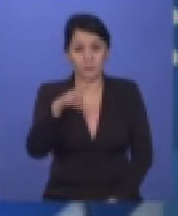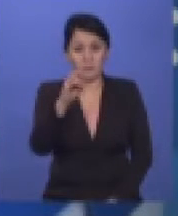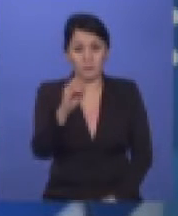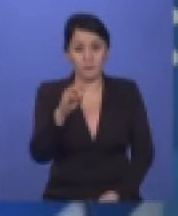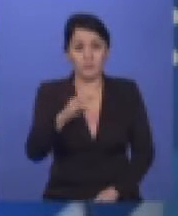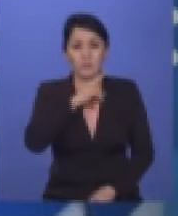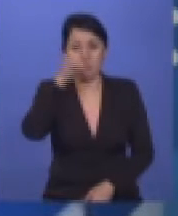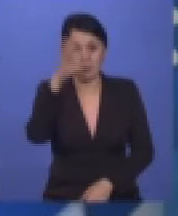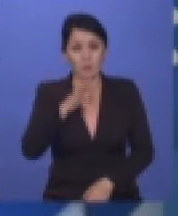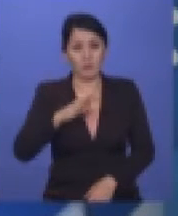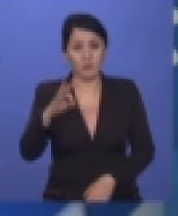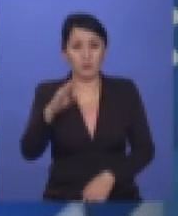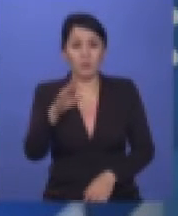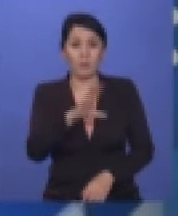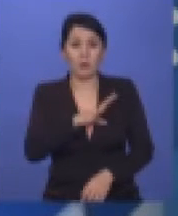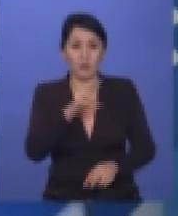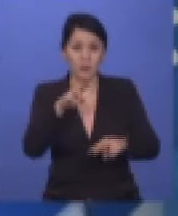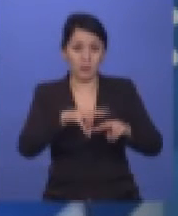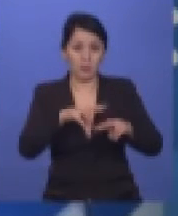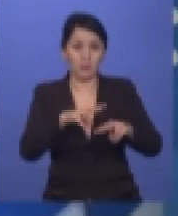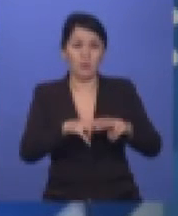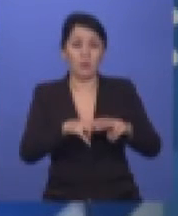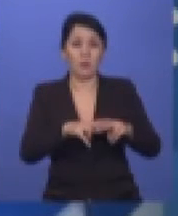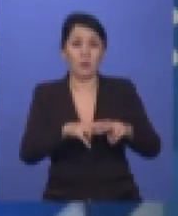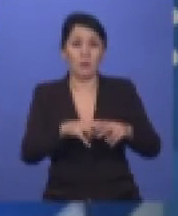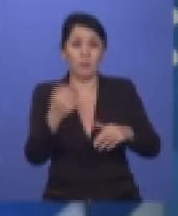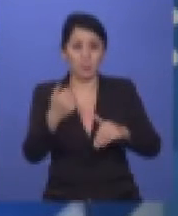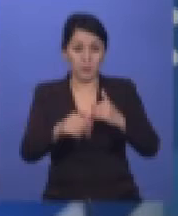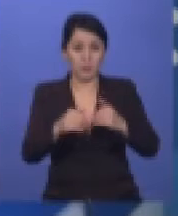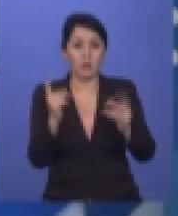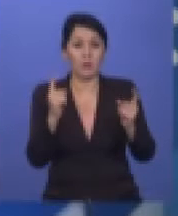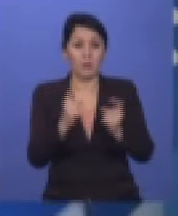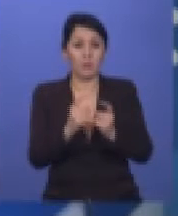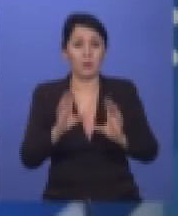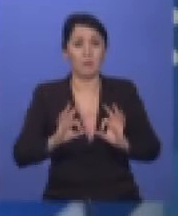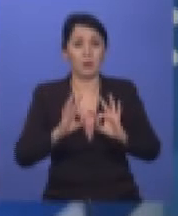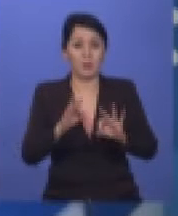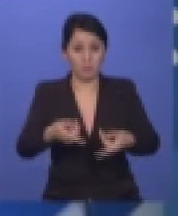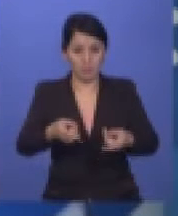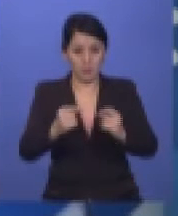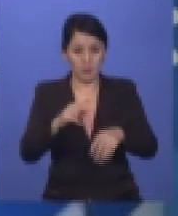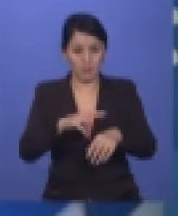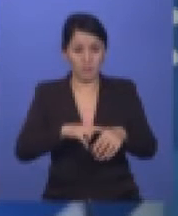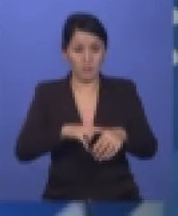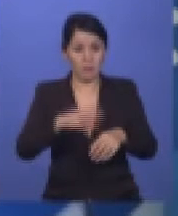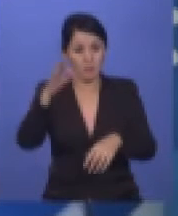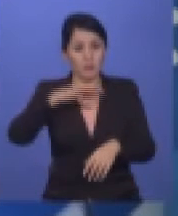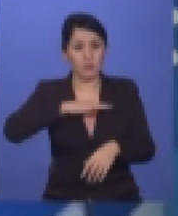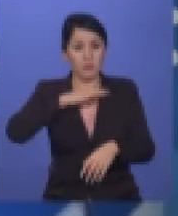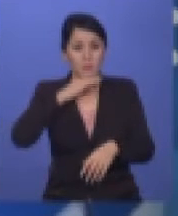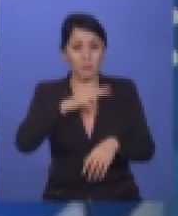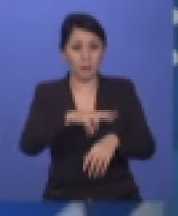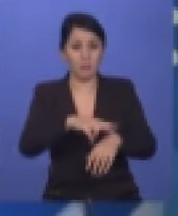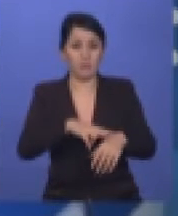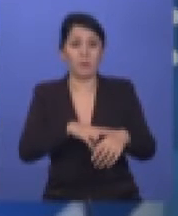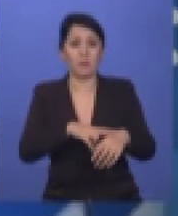20-летний житель Североказахстанской области осужден за разжигание межнациональной розни, сообщают в департаменте полиции. Внимание